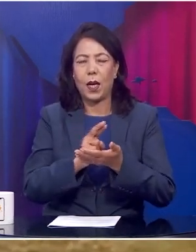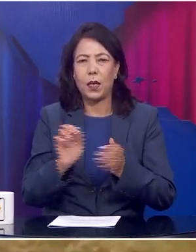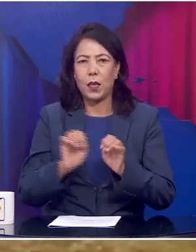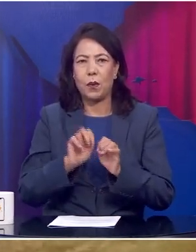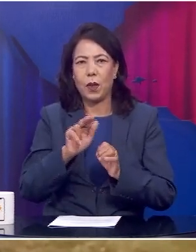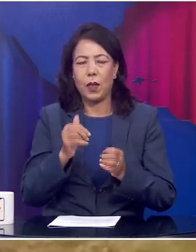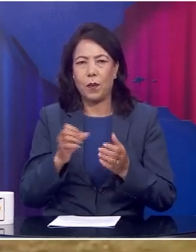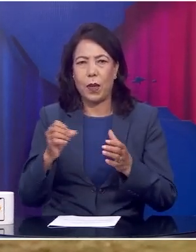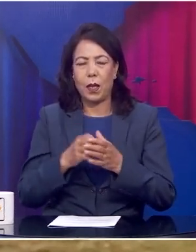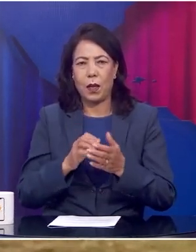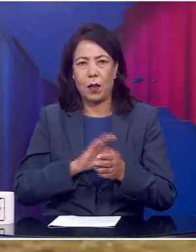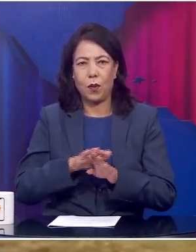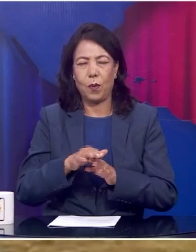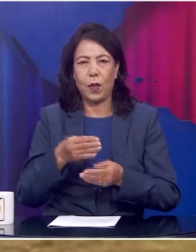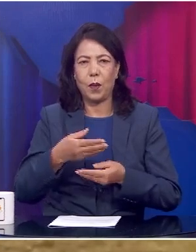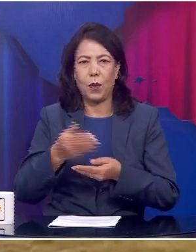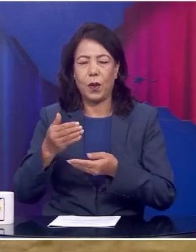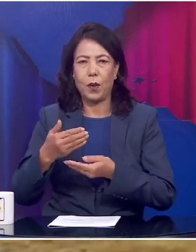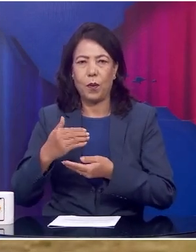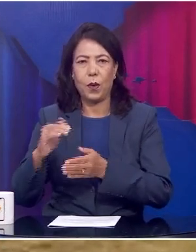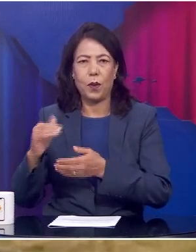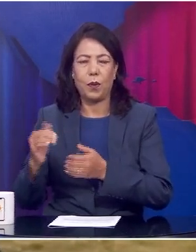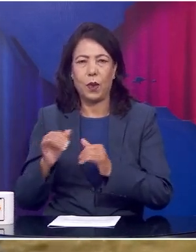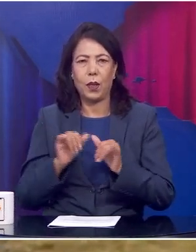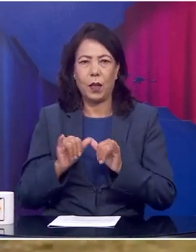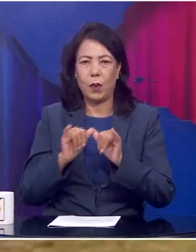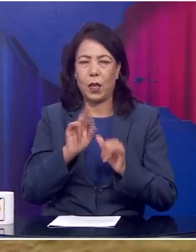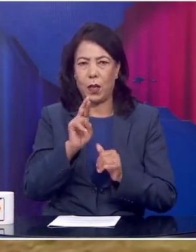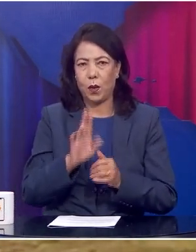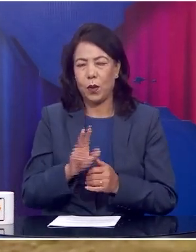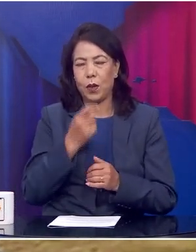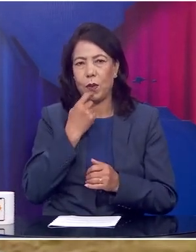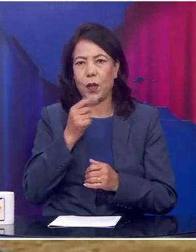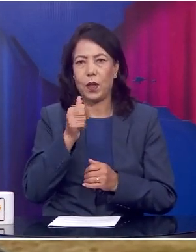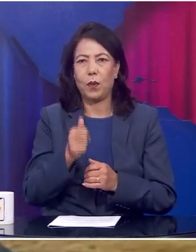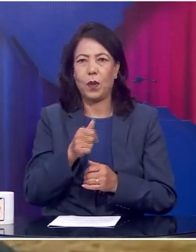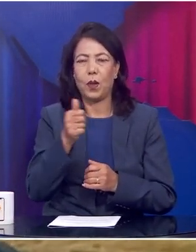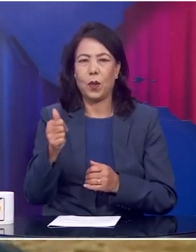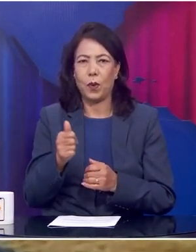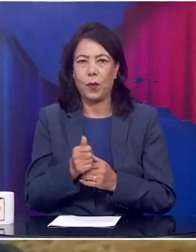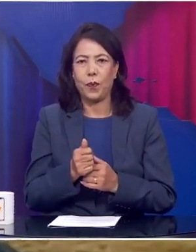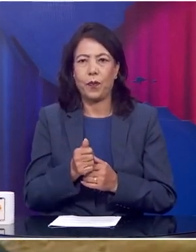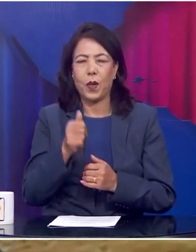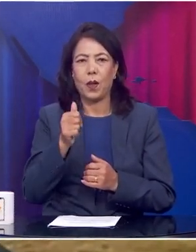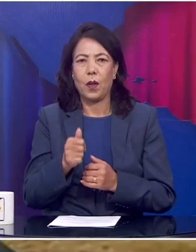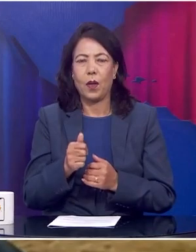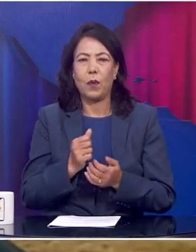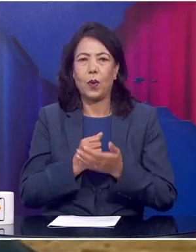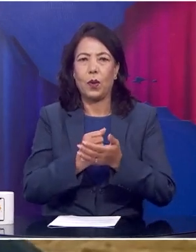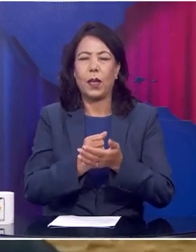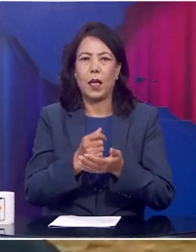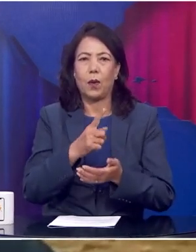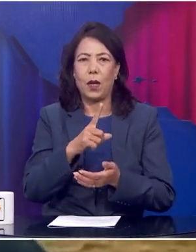सम्बन्धित पालिकाहरूमा पठाउने गरी तयारी भइरहेको छ भने अब अर्कोतिर अब